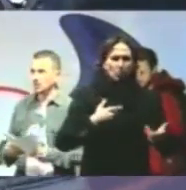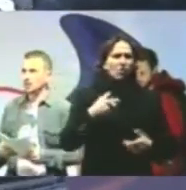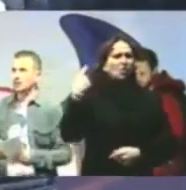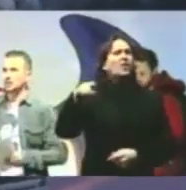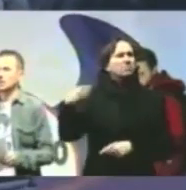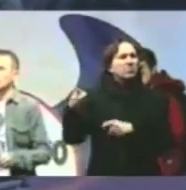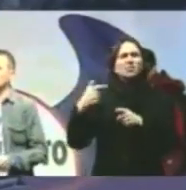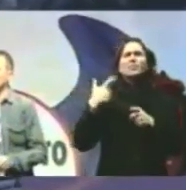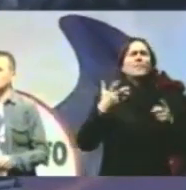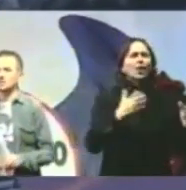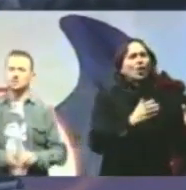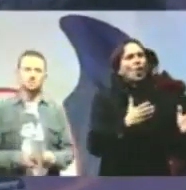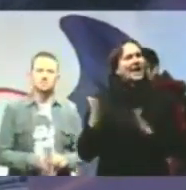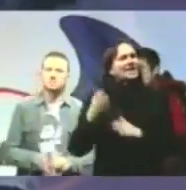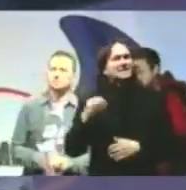loro coerenza?